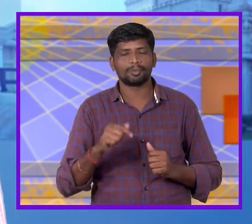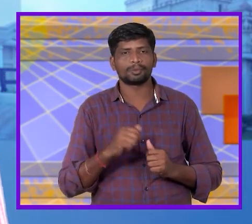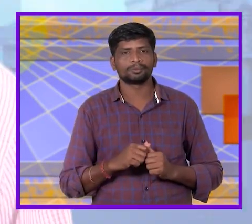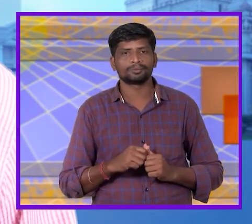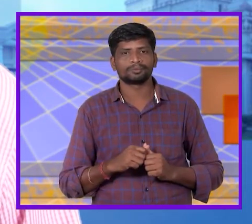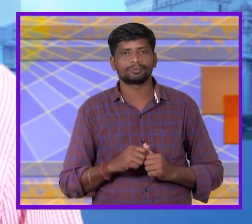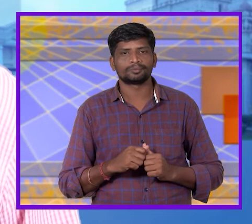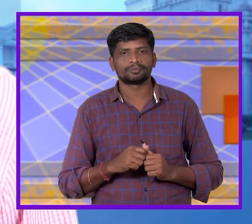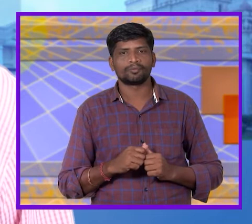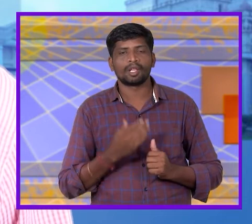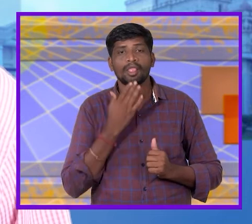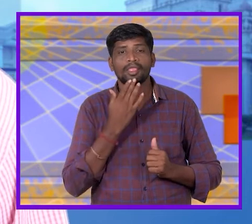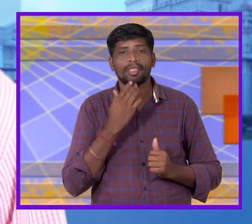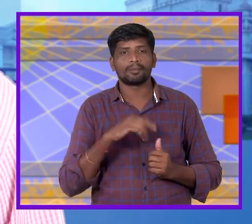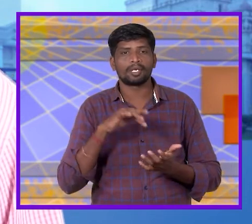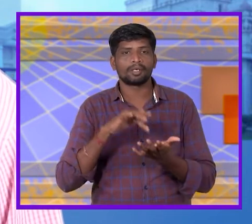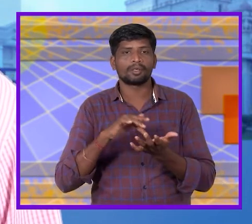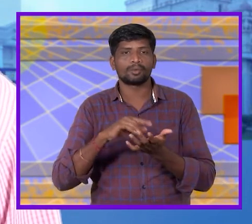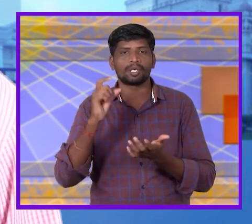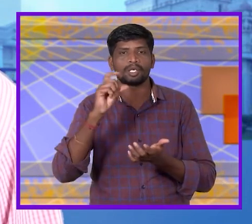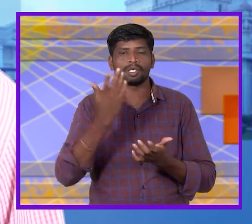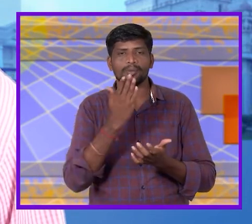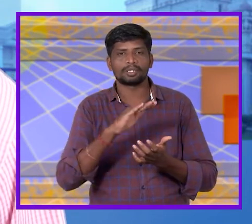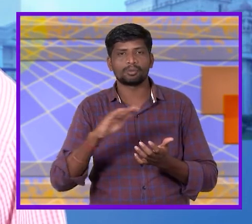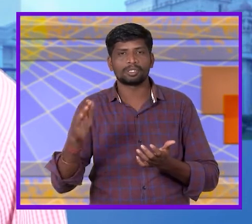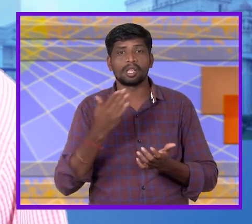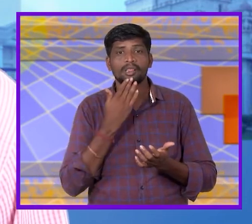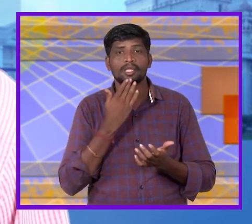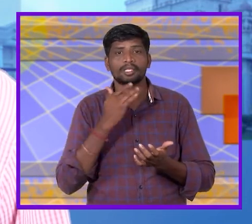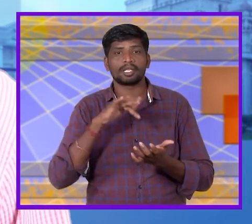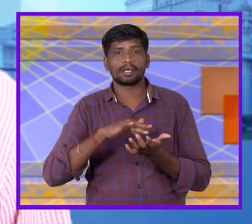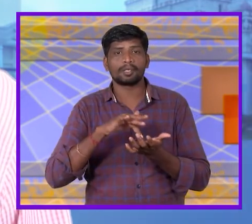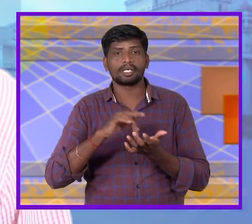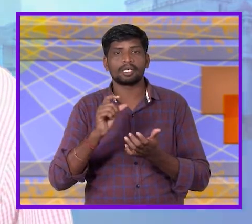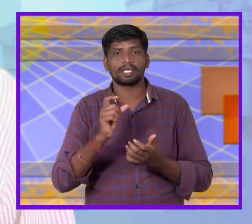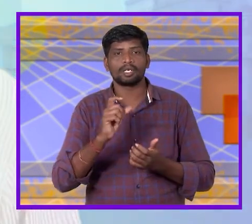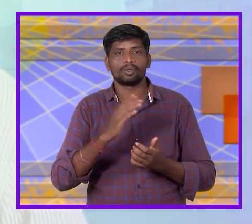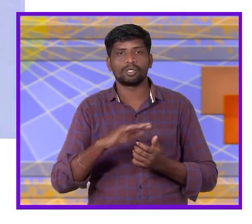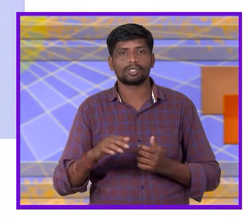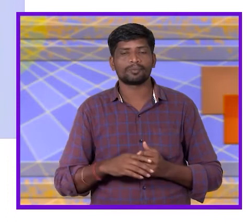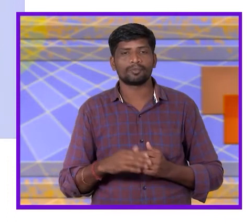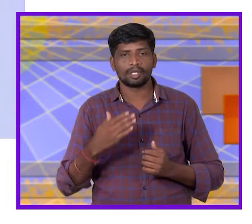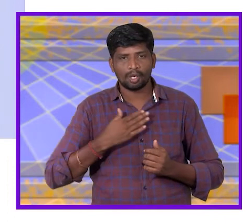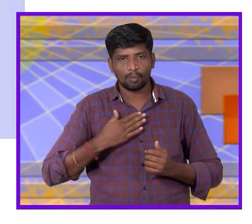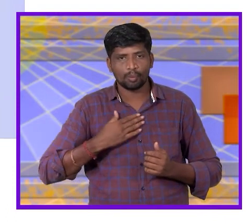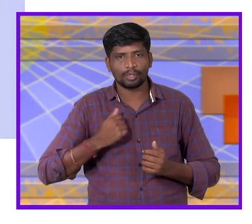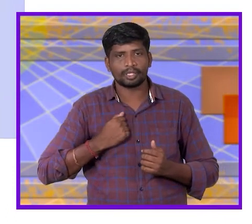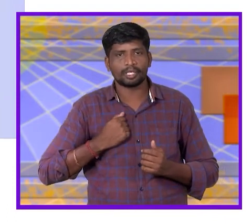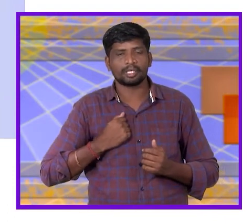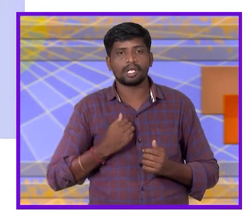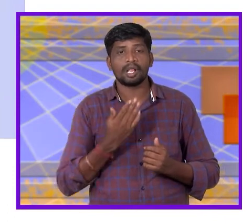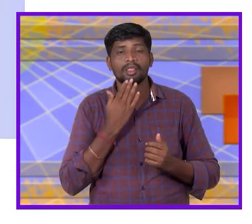நம்முடைய தஞ்சை தமிழ் பல்கலைக்கழகத்தை பற்றி நம்ம படித்தோம். தஞ்சை தமிழ் பல்கலைக்கழகம் என்பது நம்முடைய தமிழ்